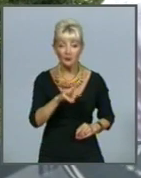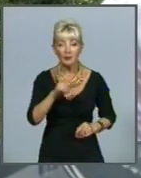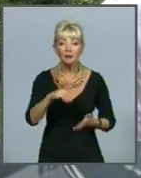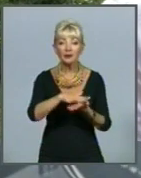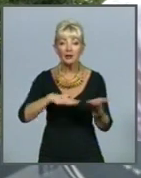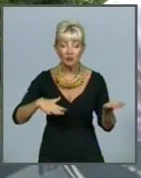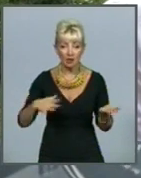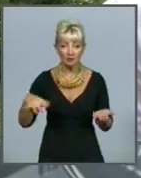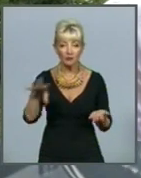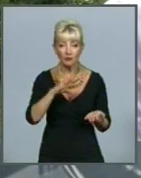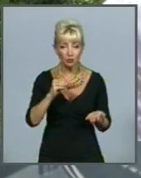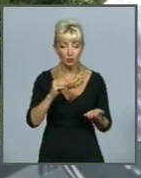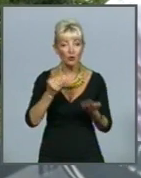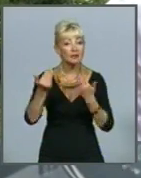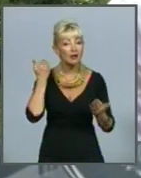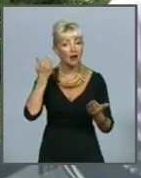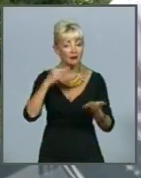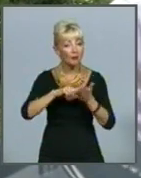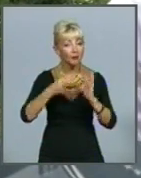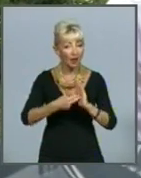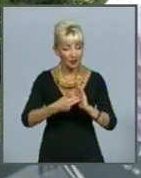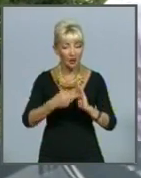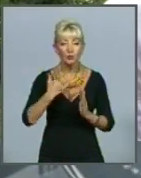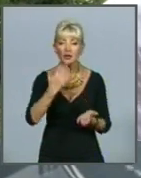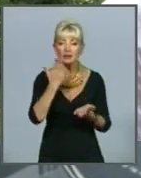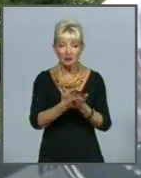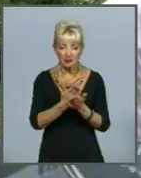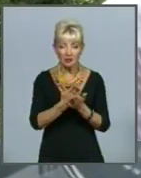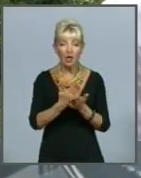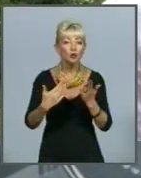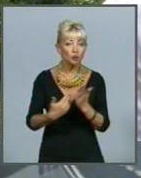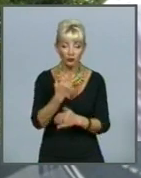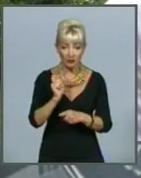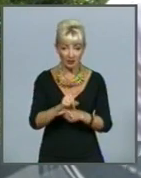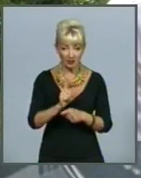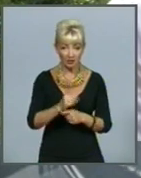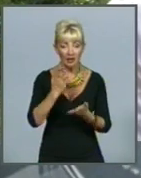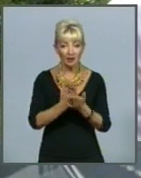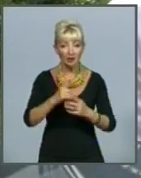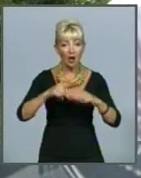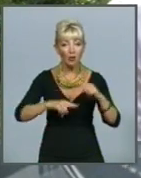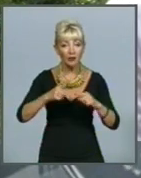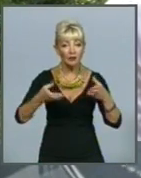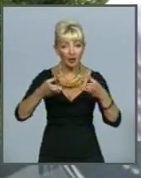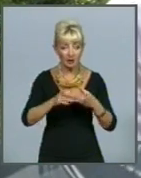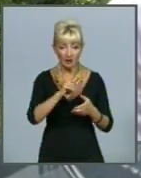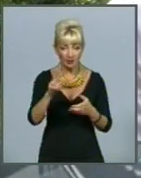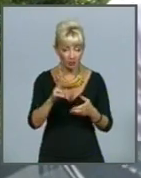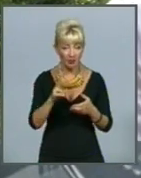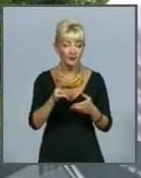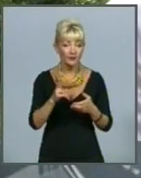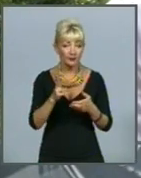задумане, тому що у нас постійно є нові задачі, є батьківські комітети, які ставлять перед нами нові задачі,